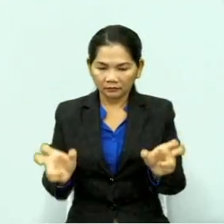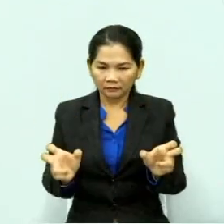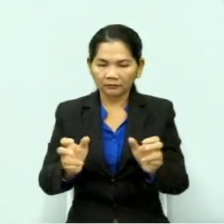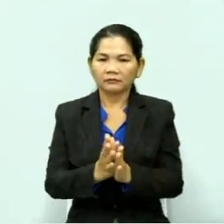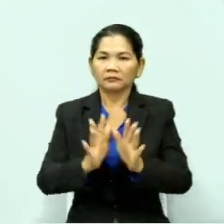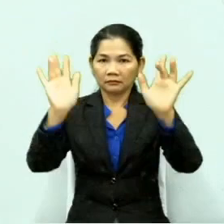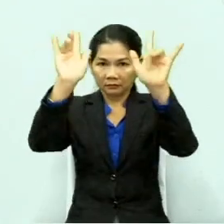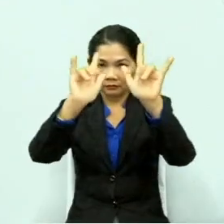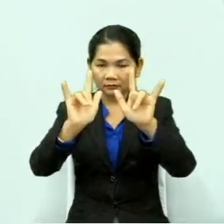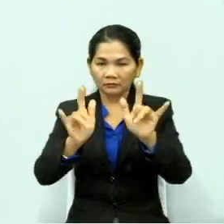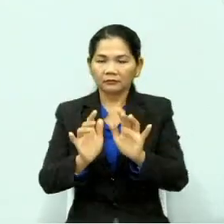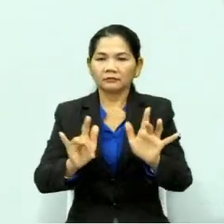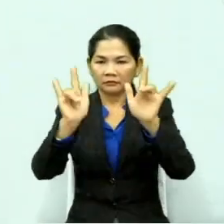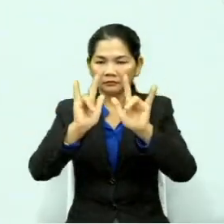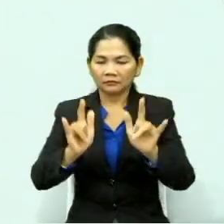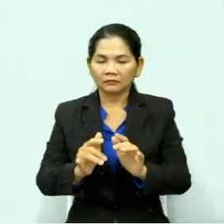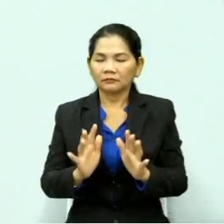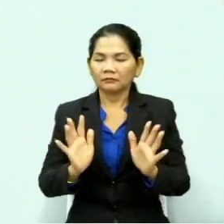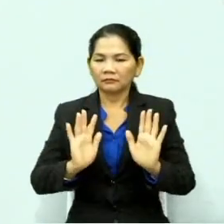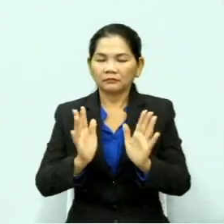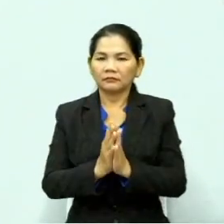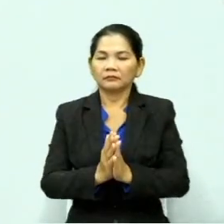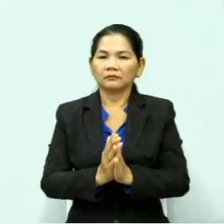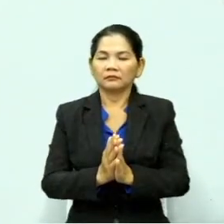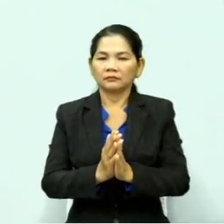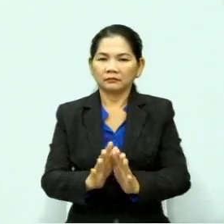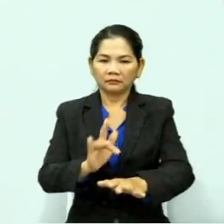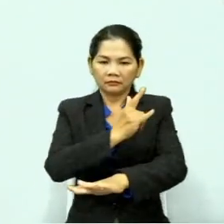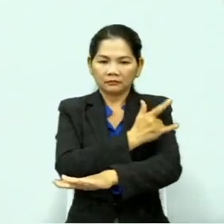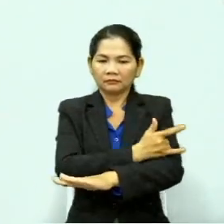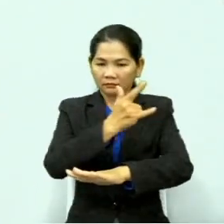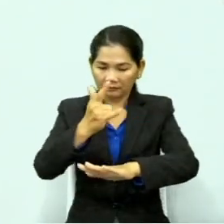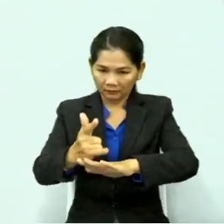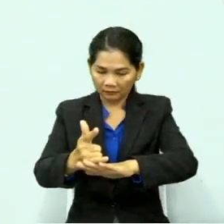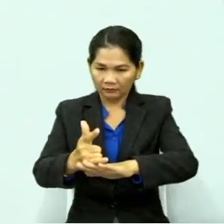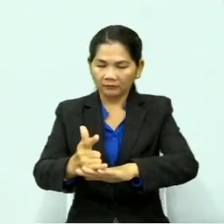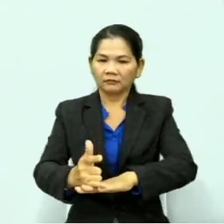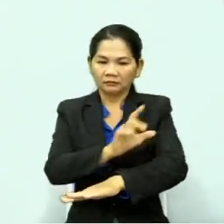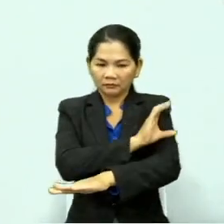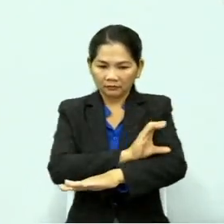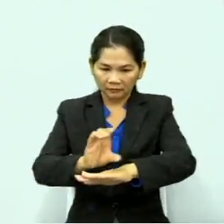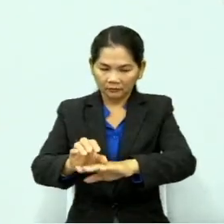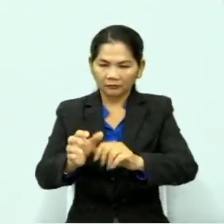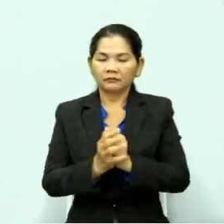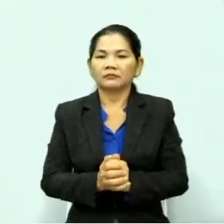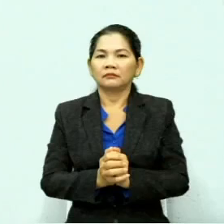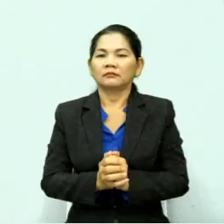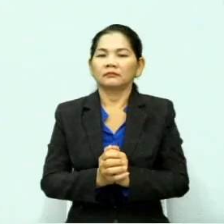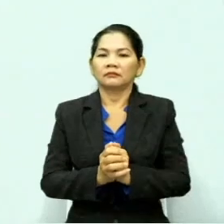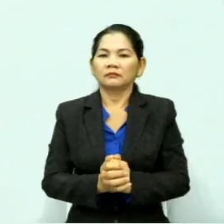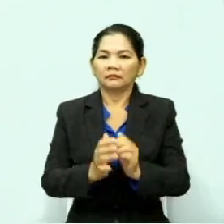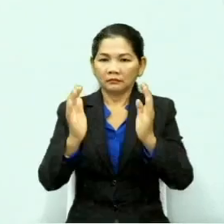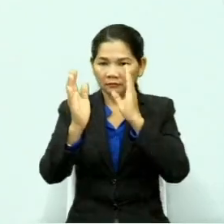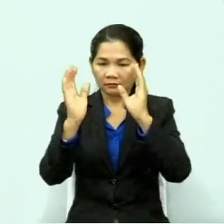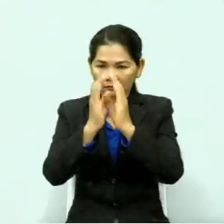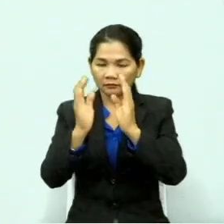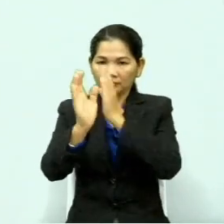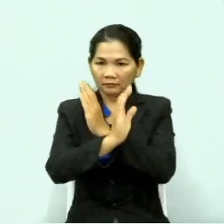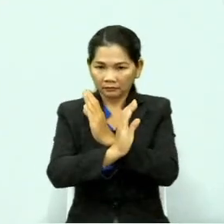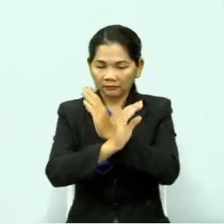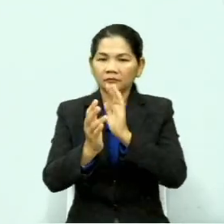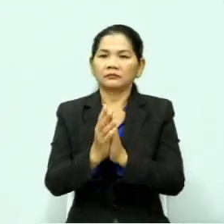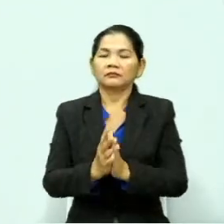bốn Phra sát Nghĩa Bốn Phra sát Bà Cơm